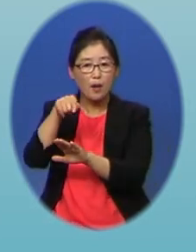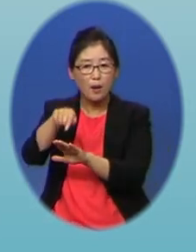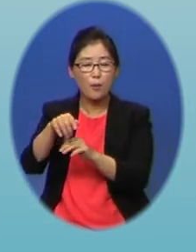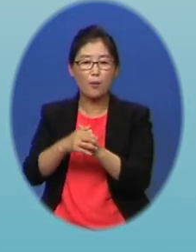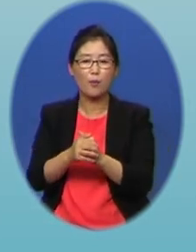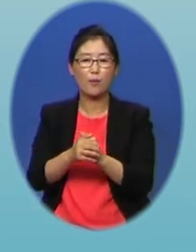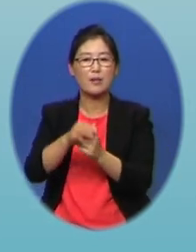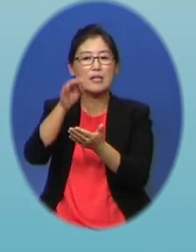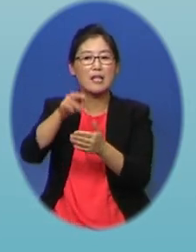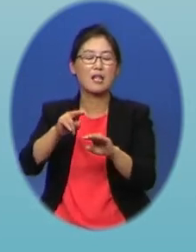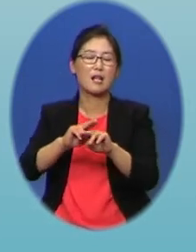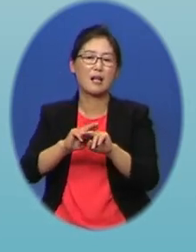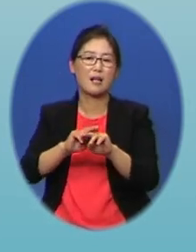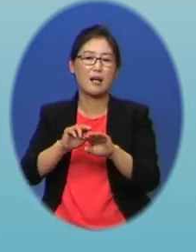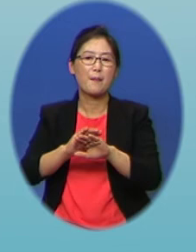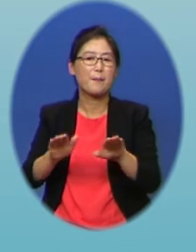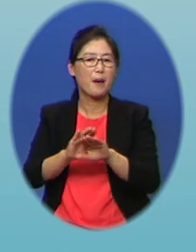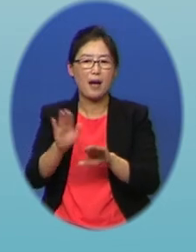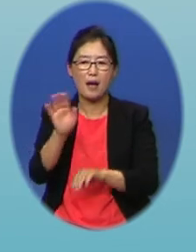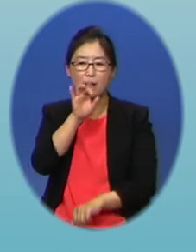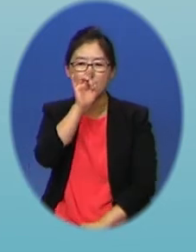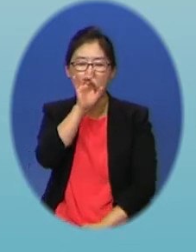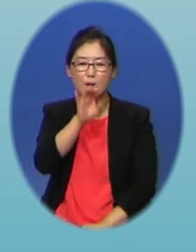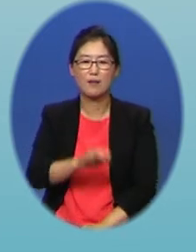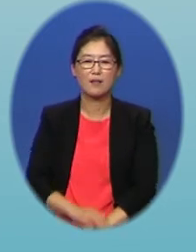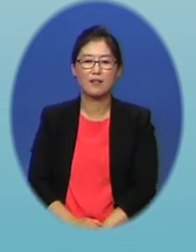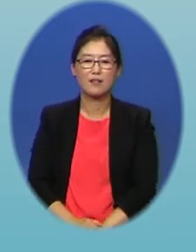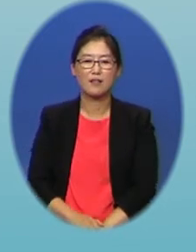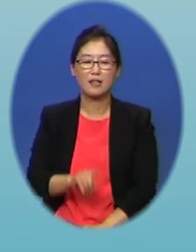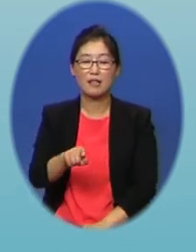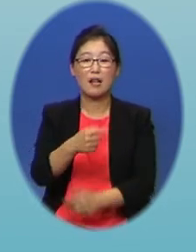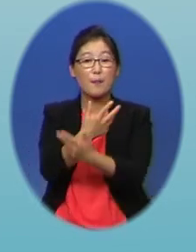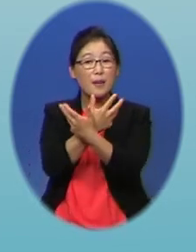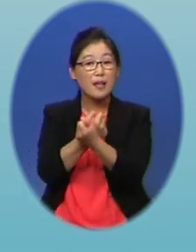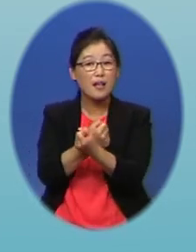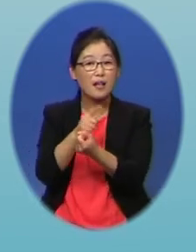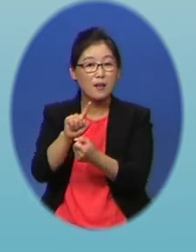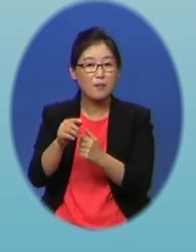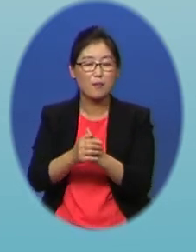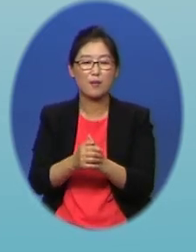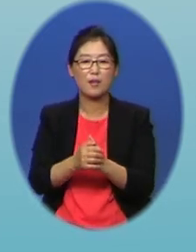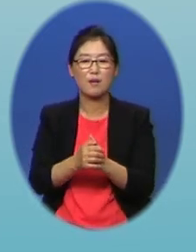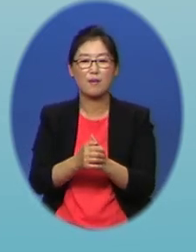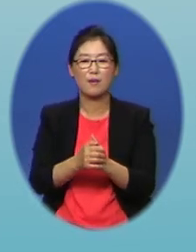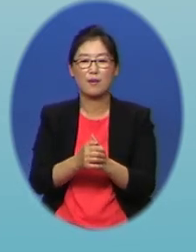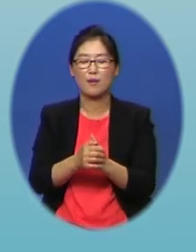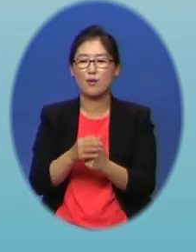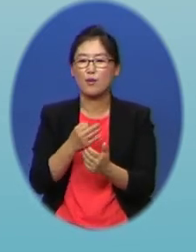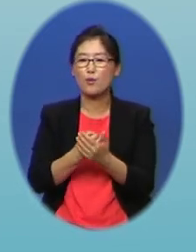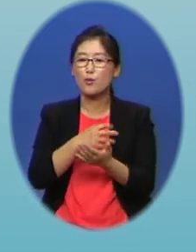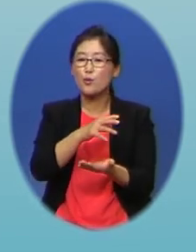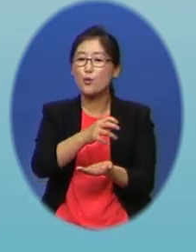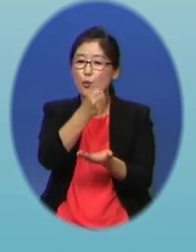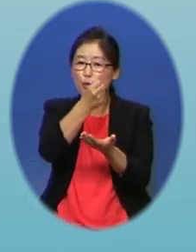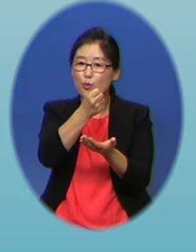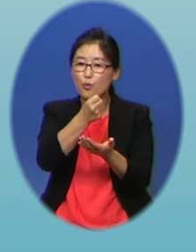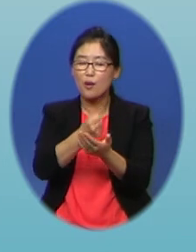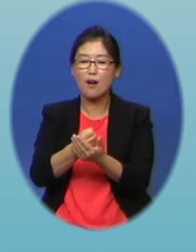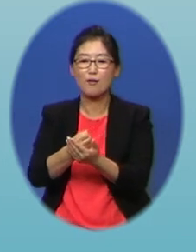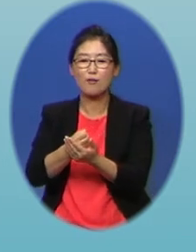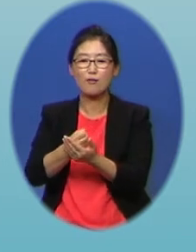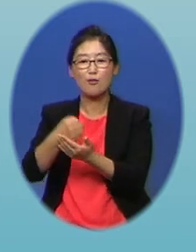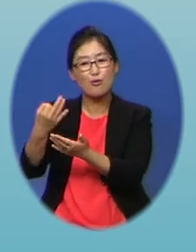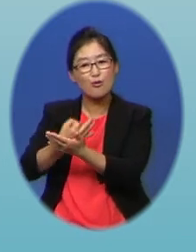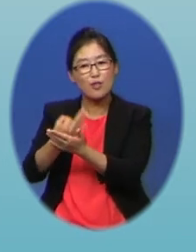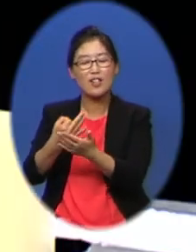처분할 수 없습니다. 이처럼 신탁 계약은 소유와 수익이 분리된다는 점에서 좀 특징이 있습니다. 조금